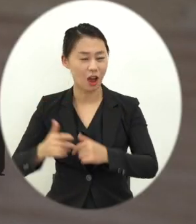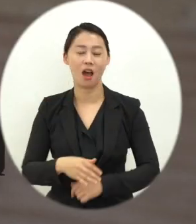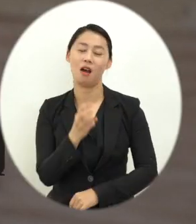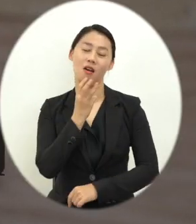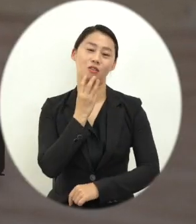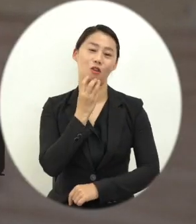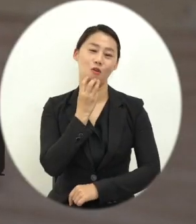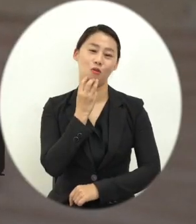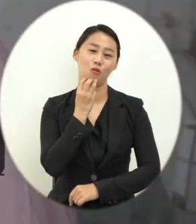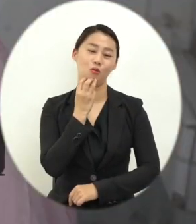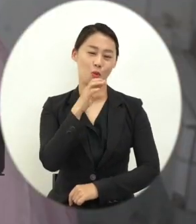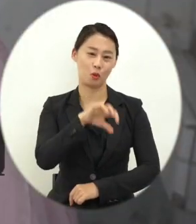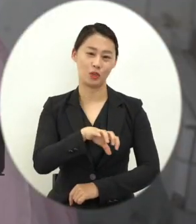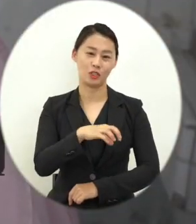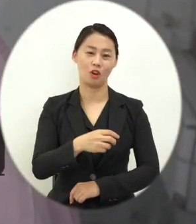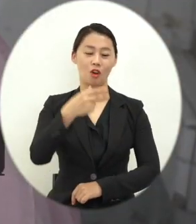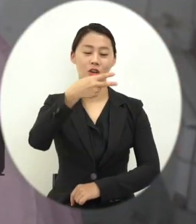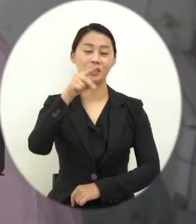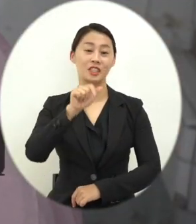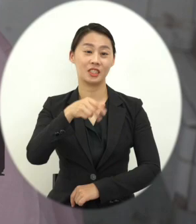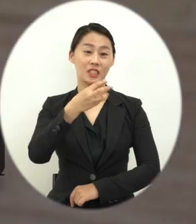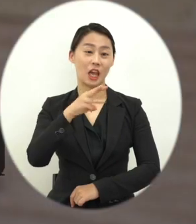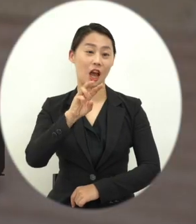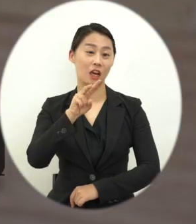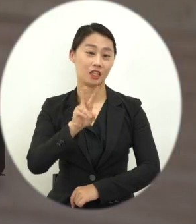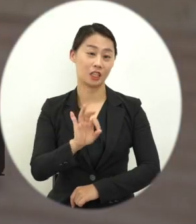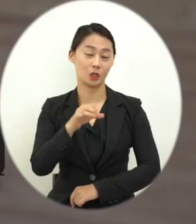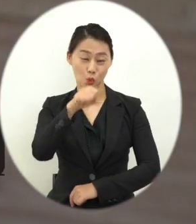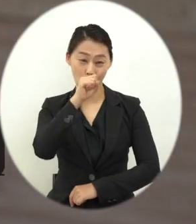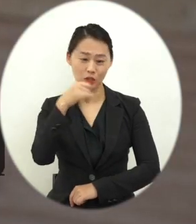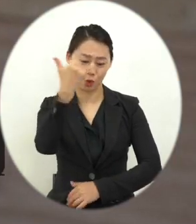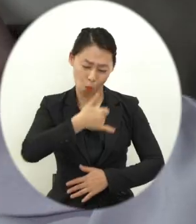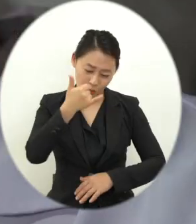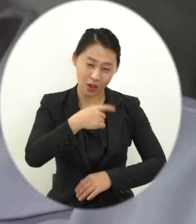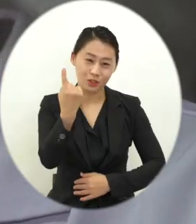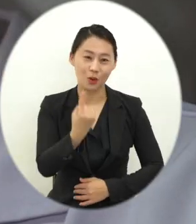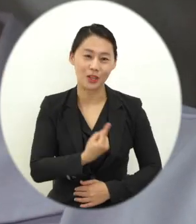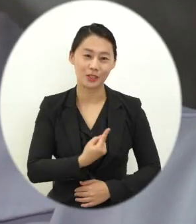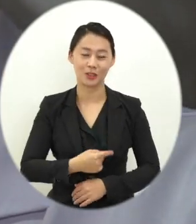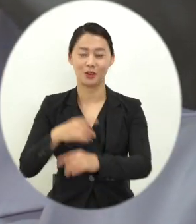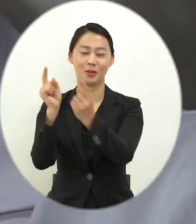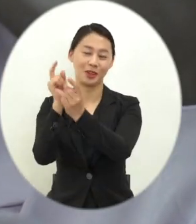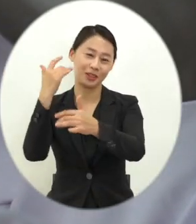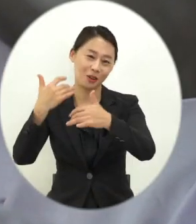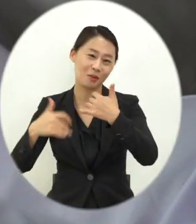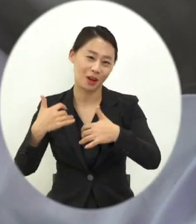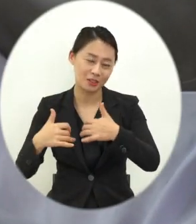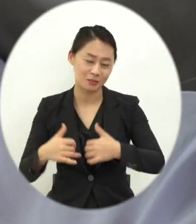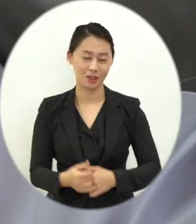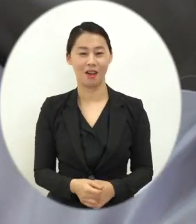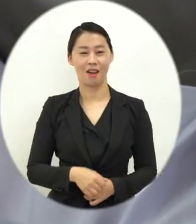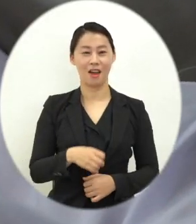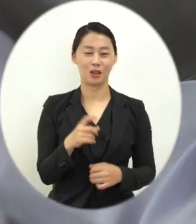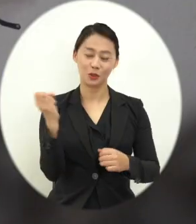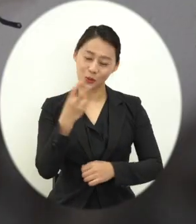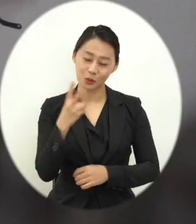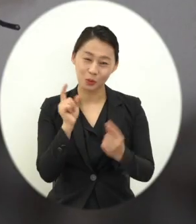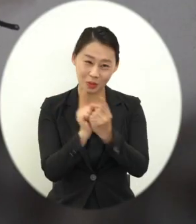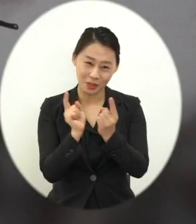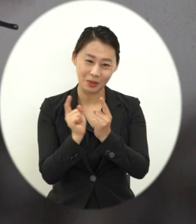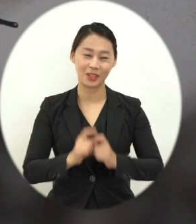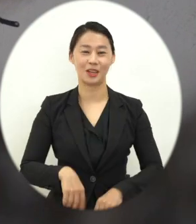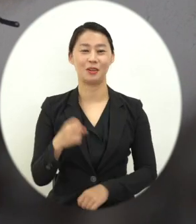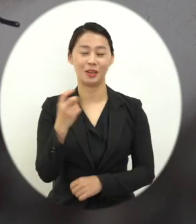저 서울에서 등량이 좋다고 기능했습니다. 아, 이거 반갑습니다. 앞으로 자주 뵈요. 네,